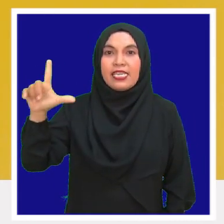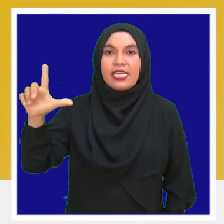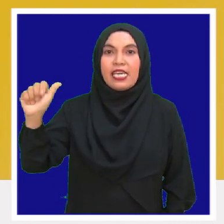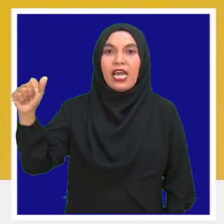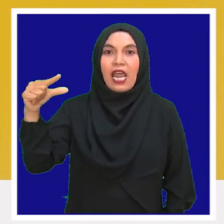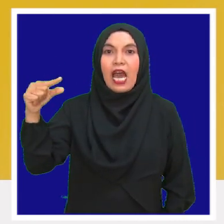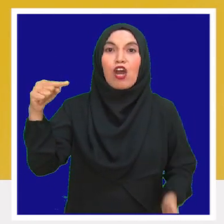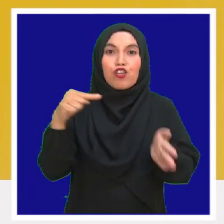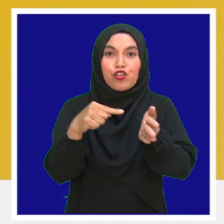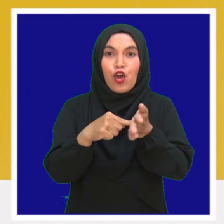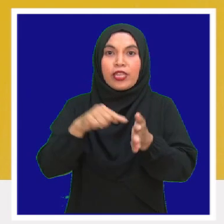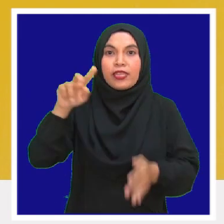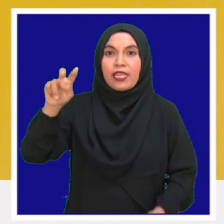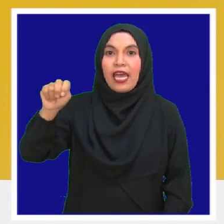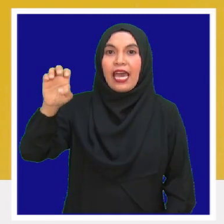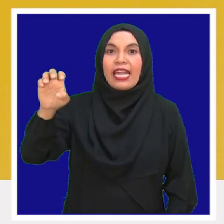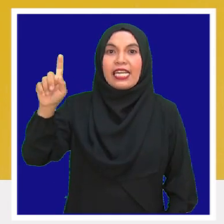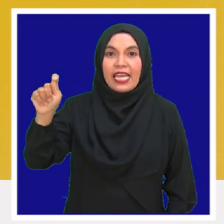ptsp.badilag.net.